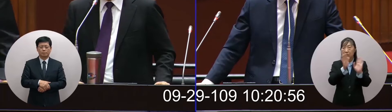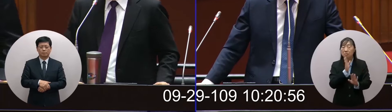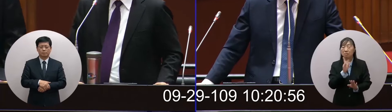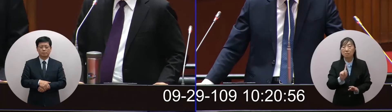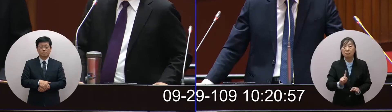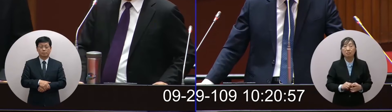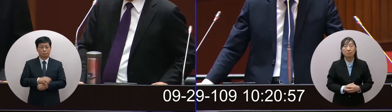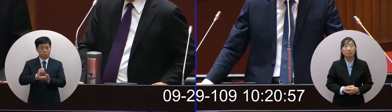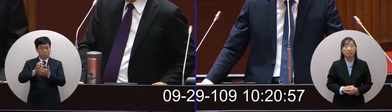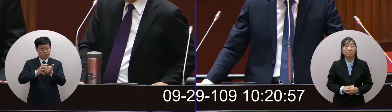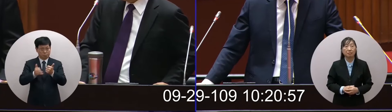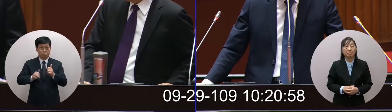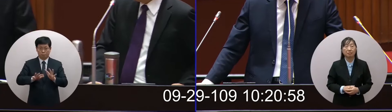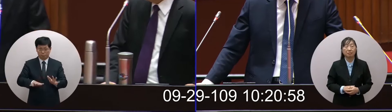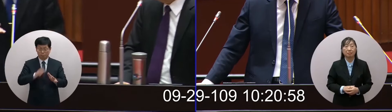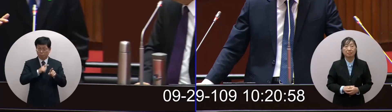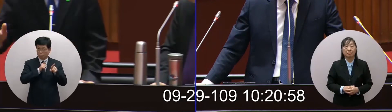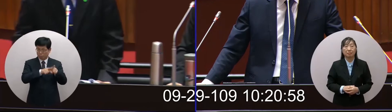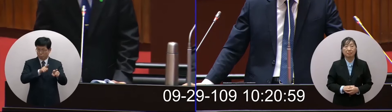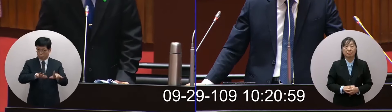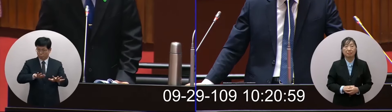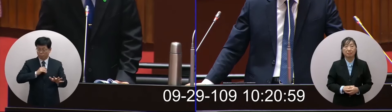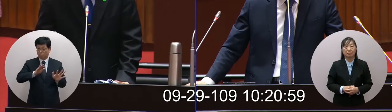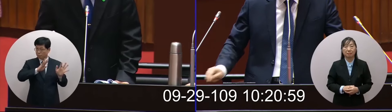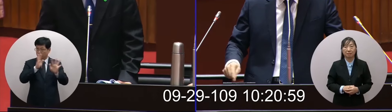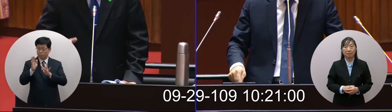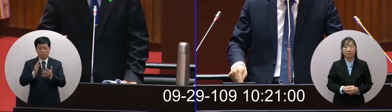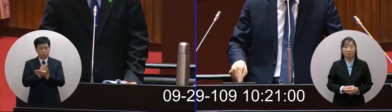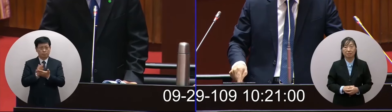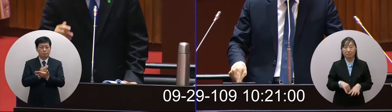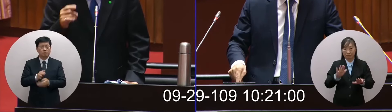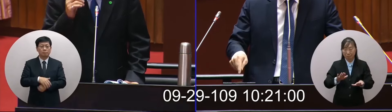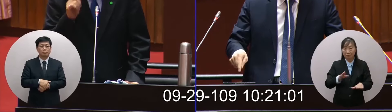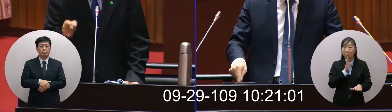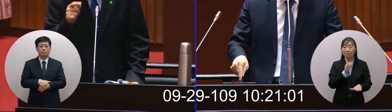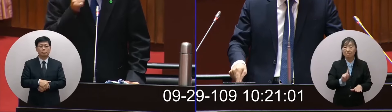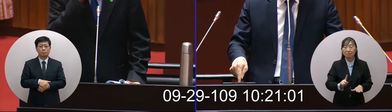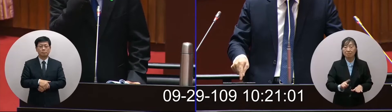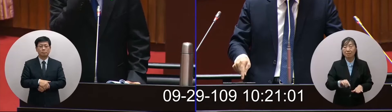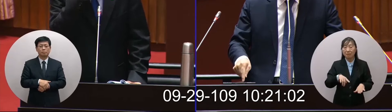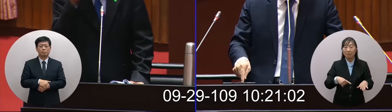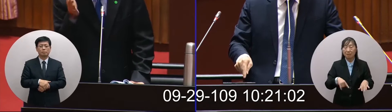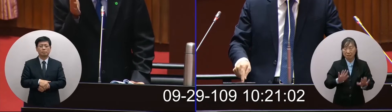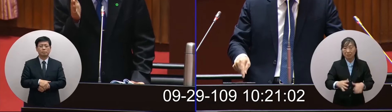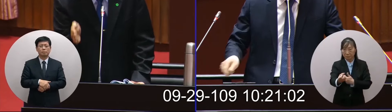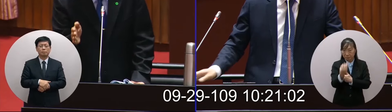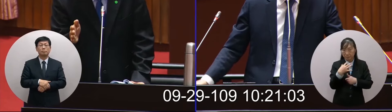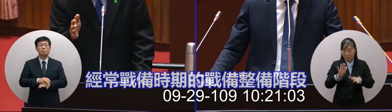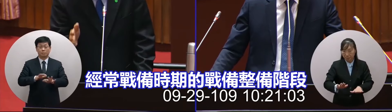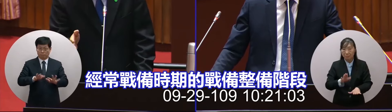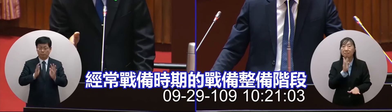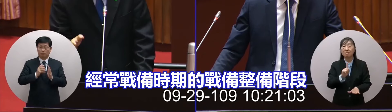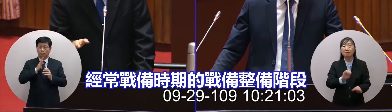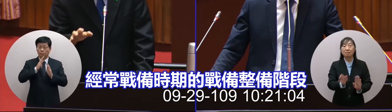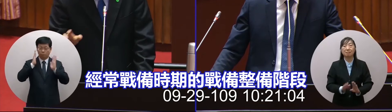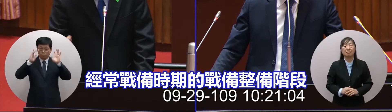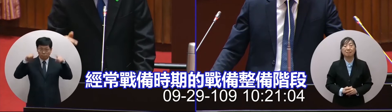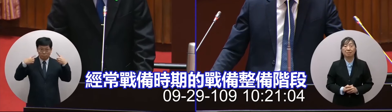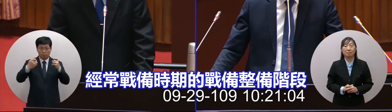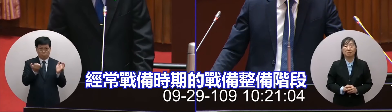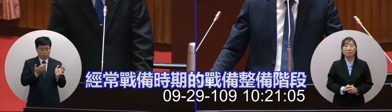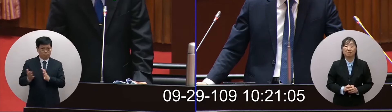状态？ 跟委员报告，我们会依据当前的情势。 现在是什么？我们你只要告诉我今天的战备状态。 现在是经常战备